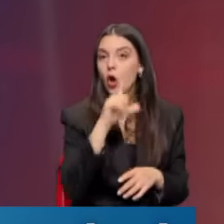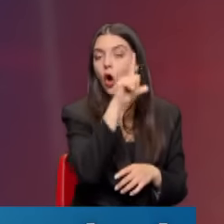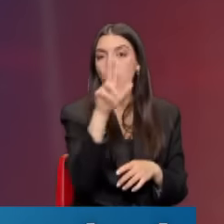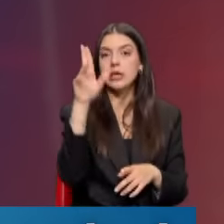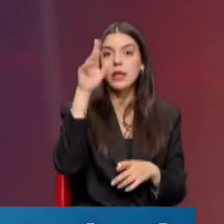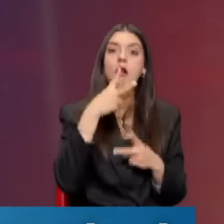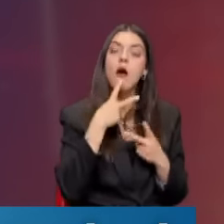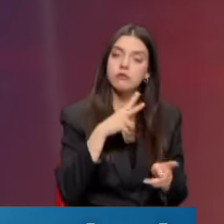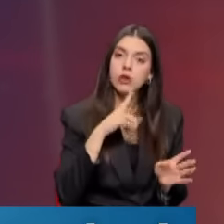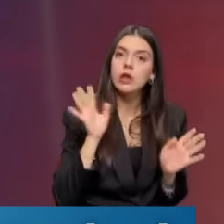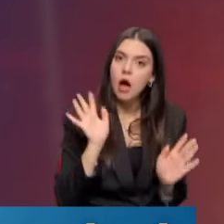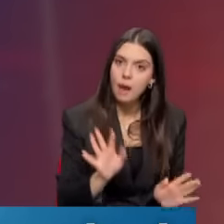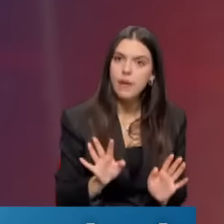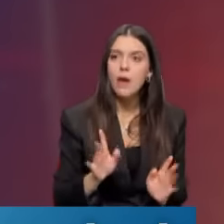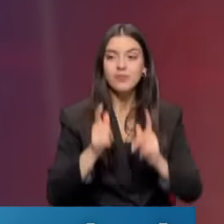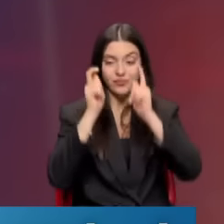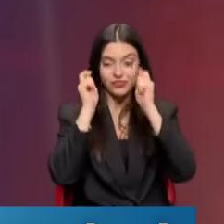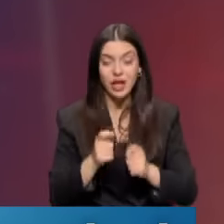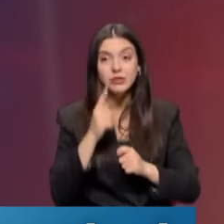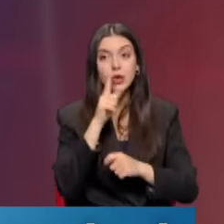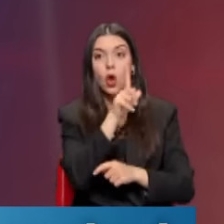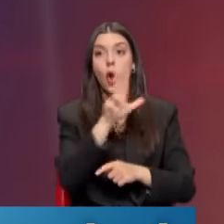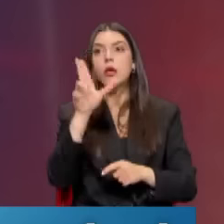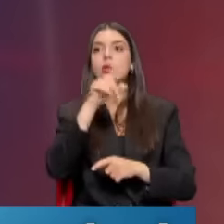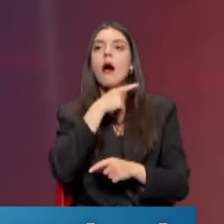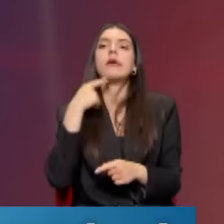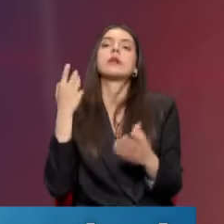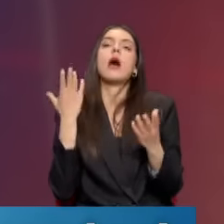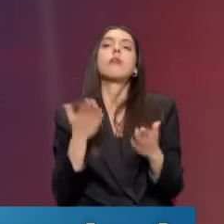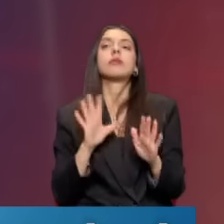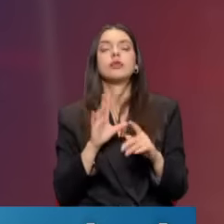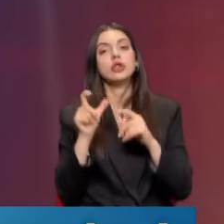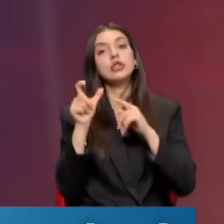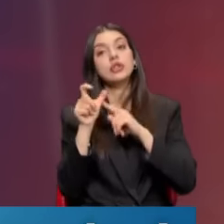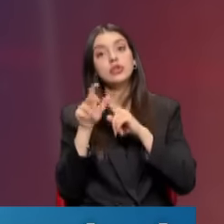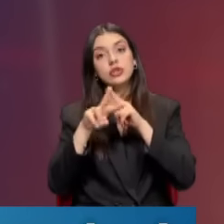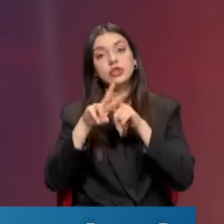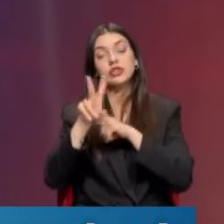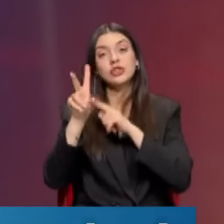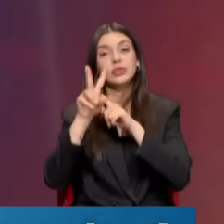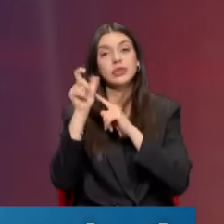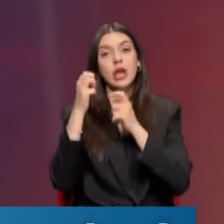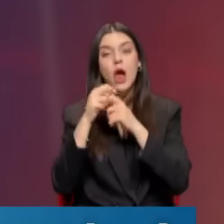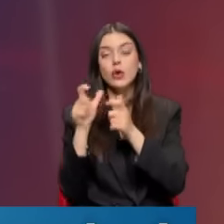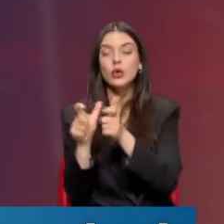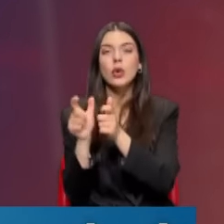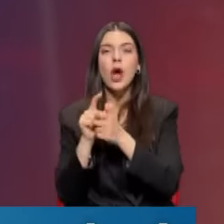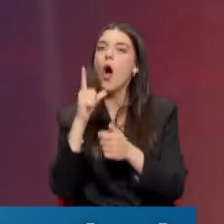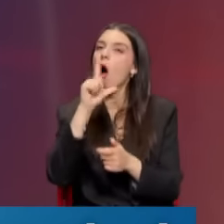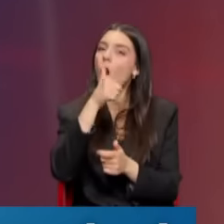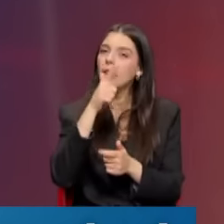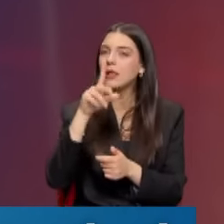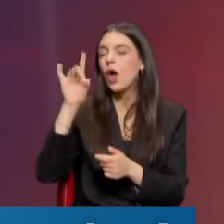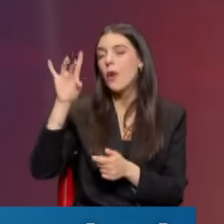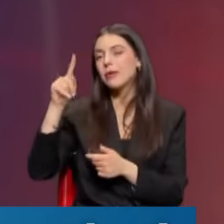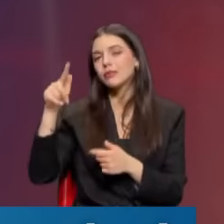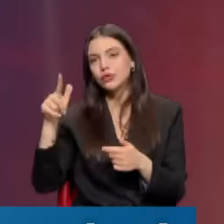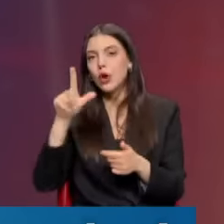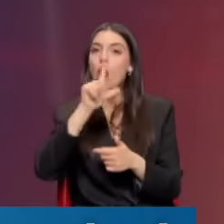açıklandı ama gerçekleşen 17 hiçbir zaman olmayacak Çaykur'un kısıtlı Bir kotası 16 liradan 15,5 Tan